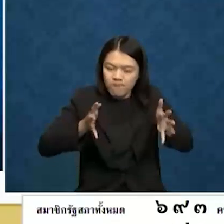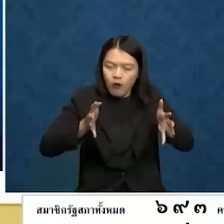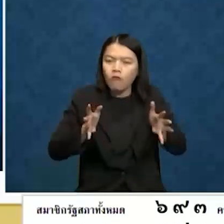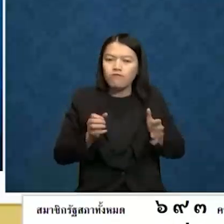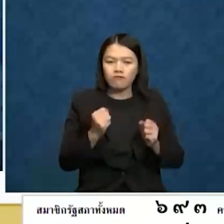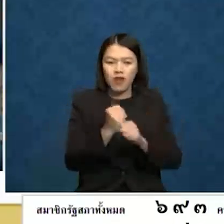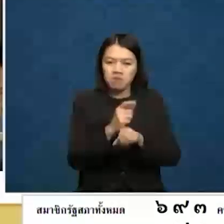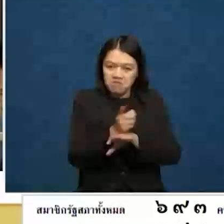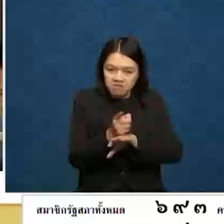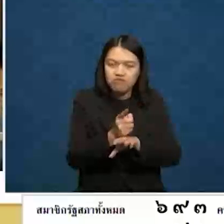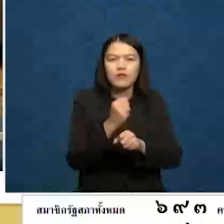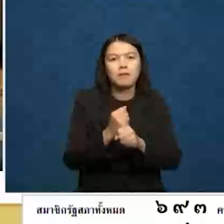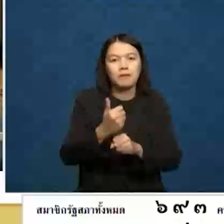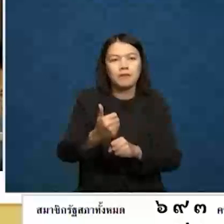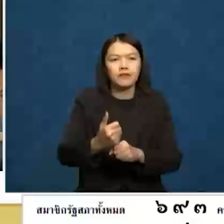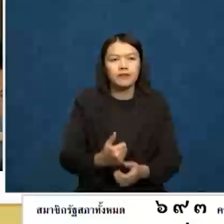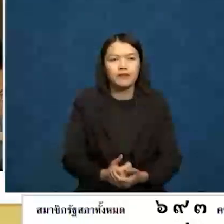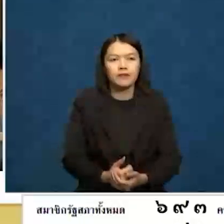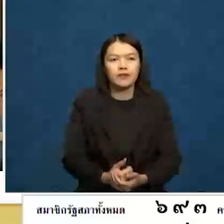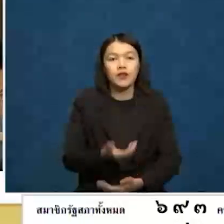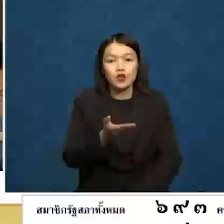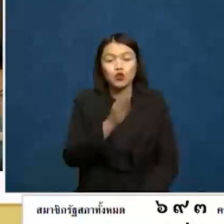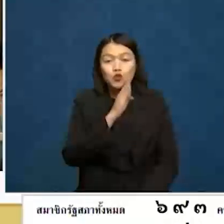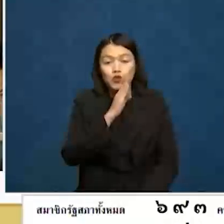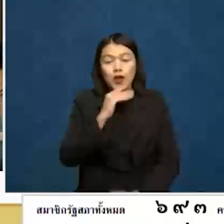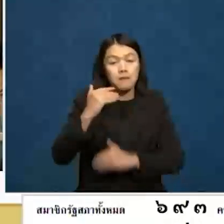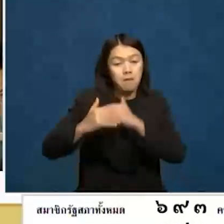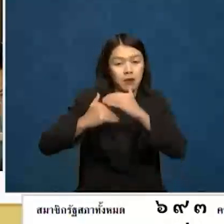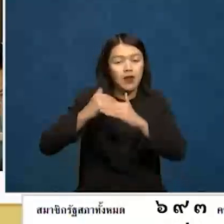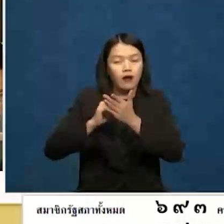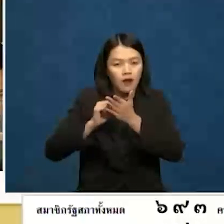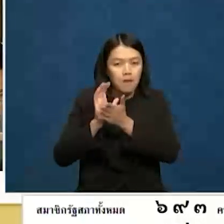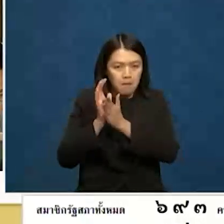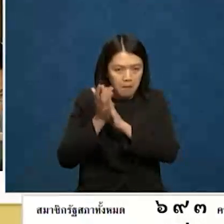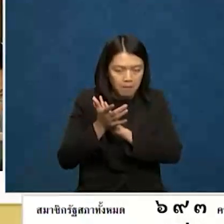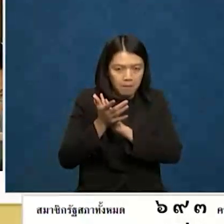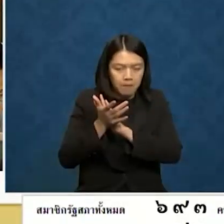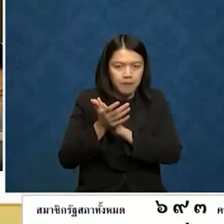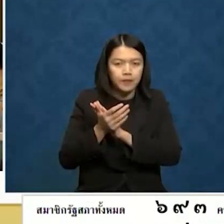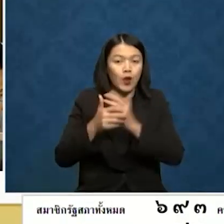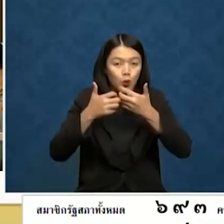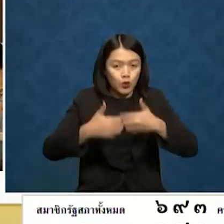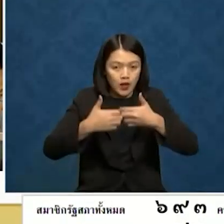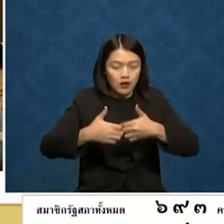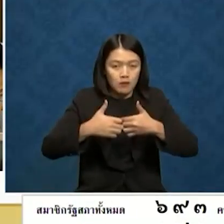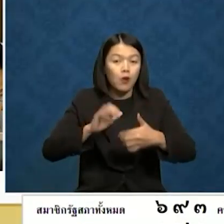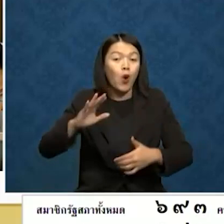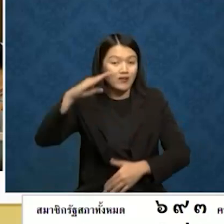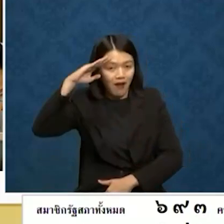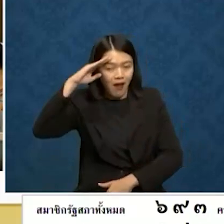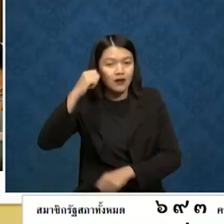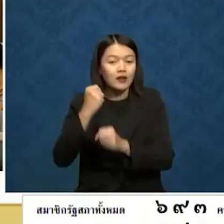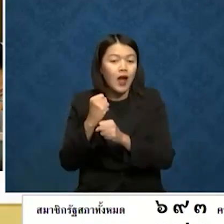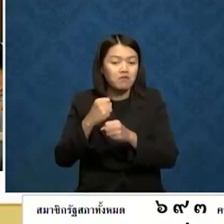ถถังเป็นต้นสิ่งเหล่านี้เป็นสิ่งที่ถ้าท่านพัฒนาหรือปรับปรุงให้อุตสาหกรรมในการซ่อม